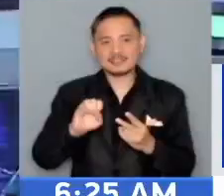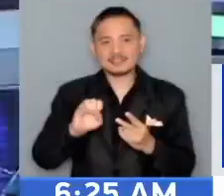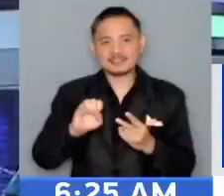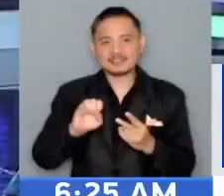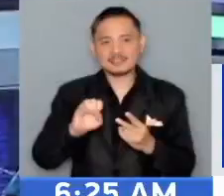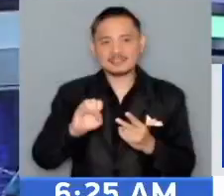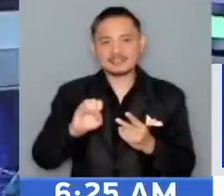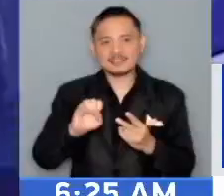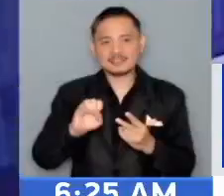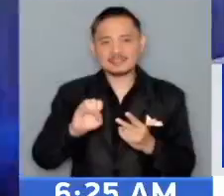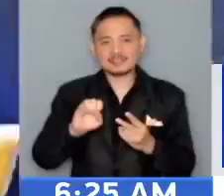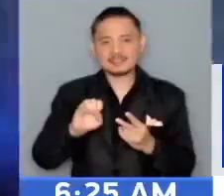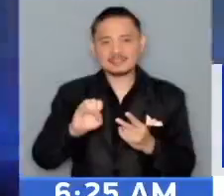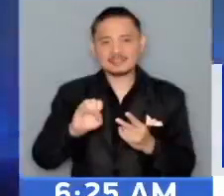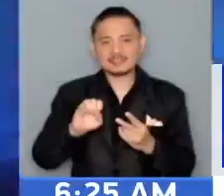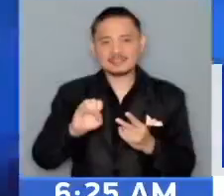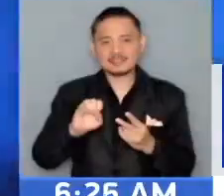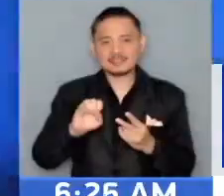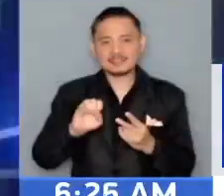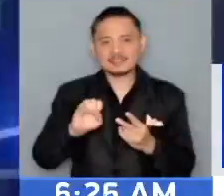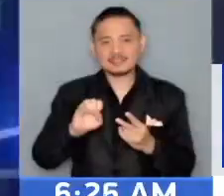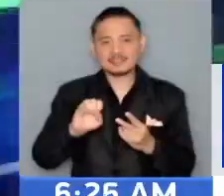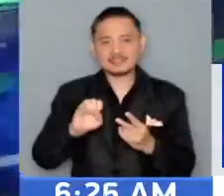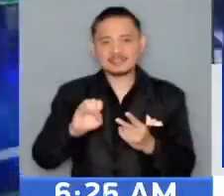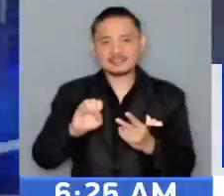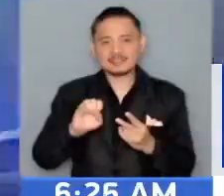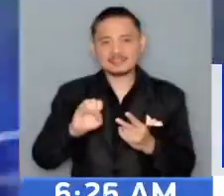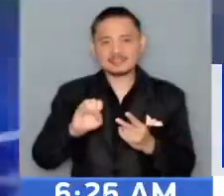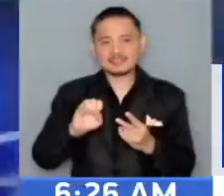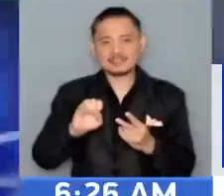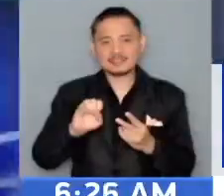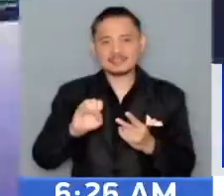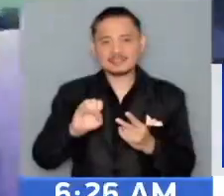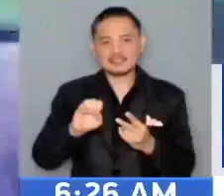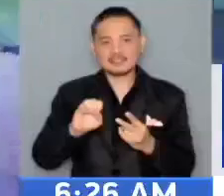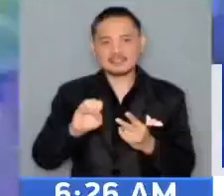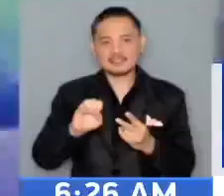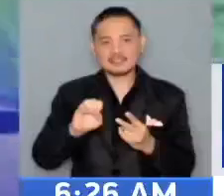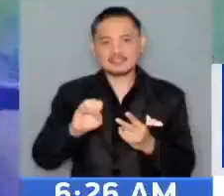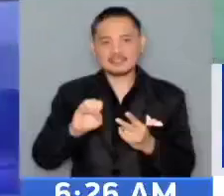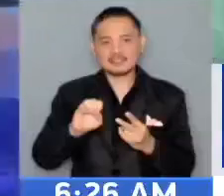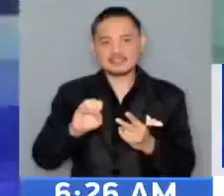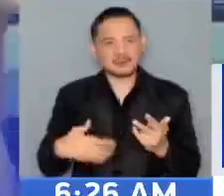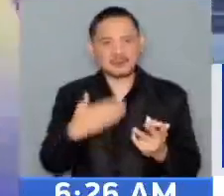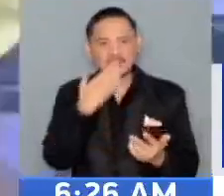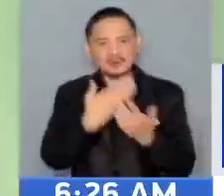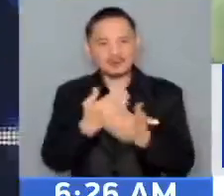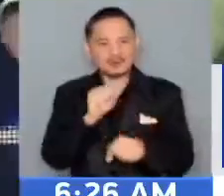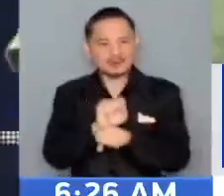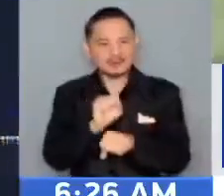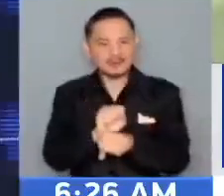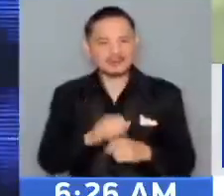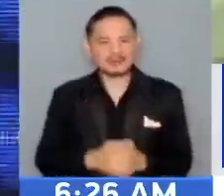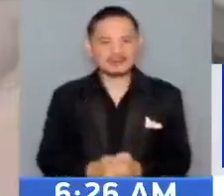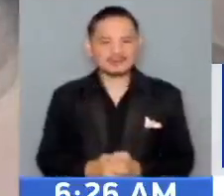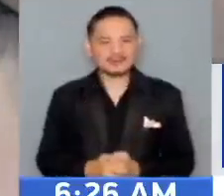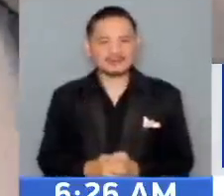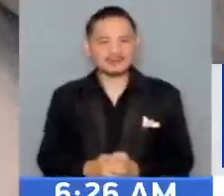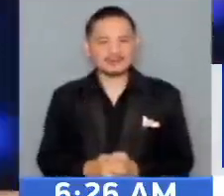Bulilit kahapon na si Yuen Mikael. Aww, do well, kids! Ang unang sound na gagawin ko, arf-arf.